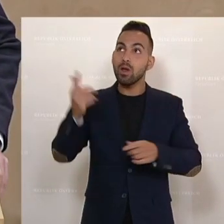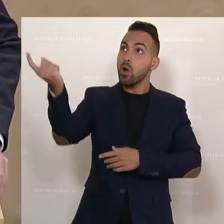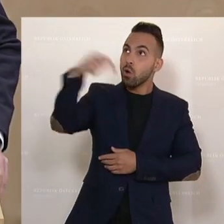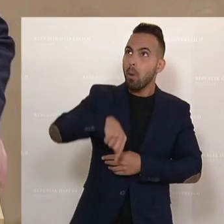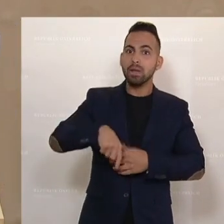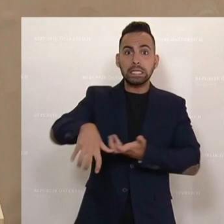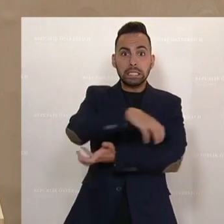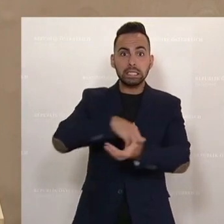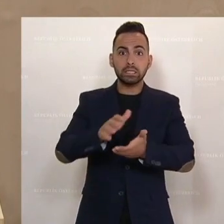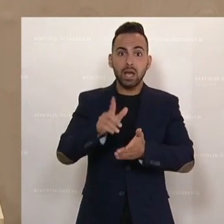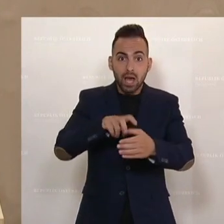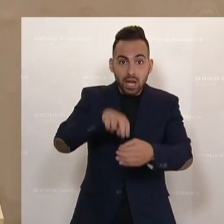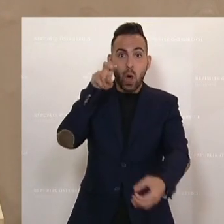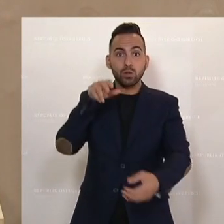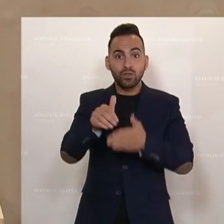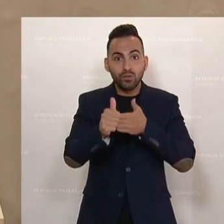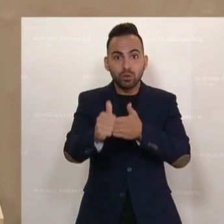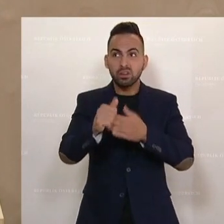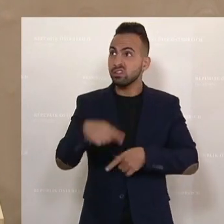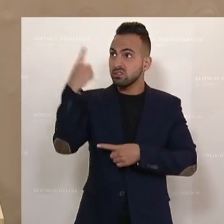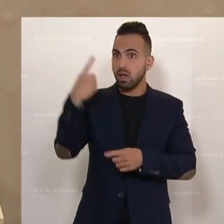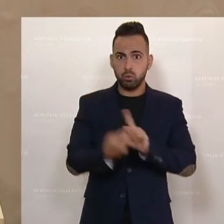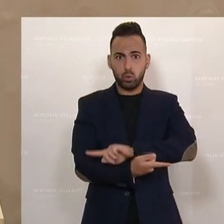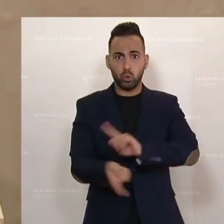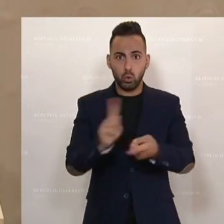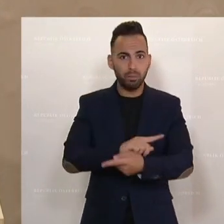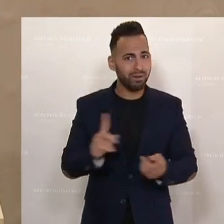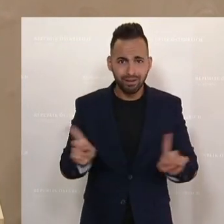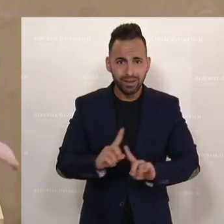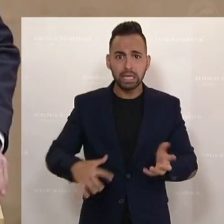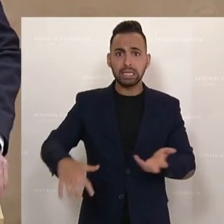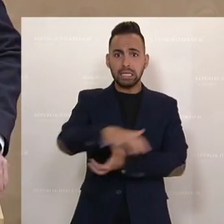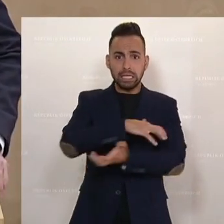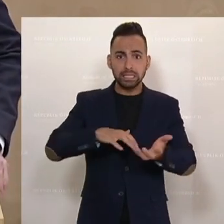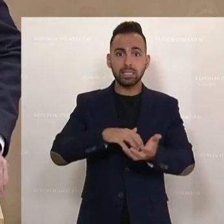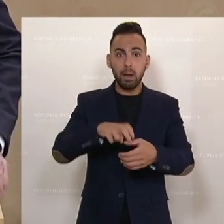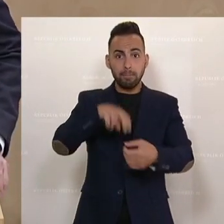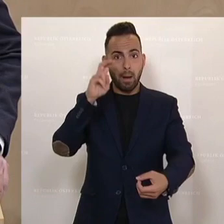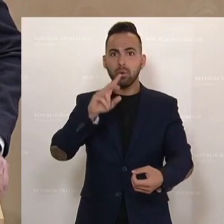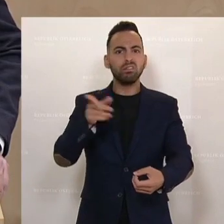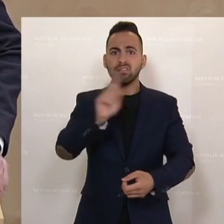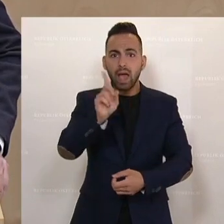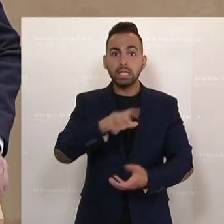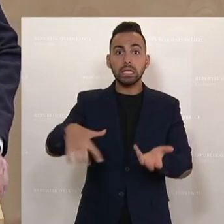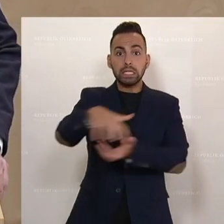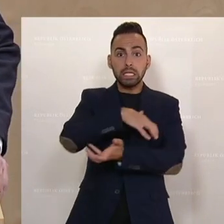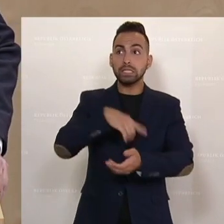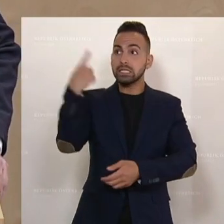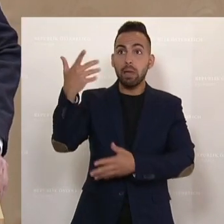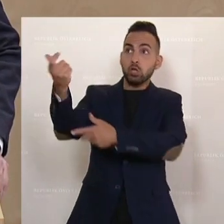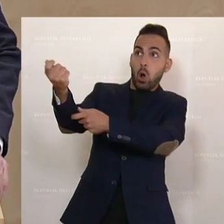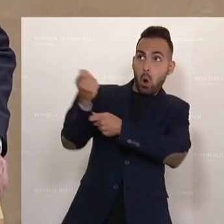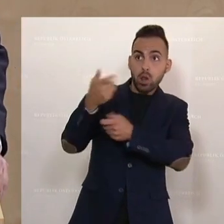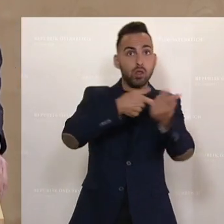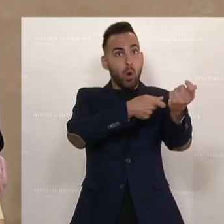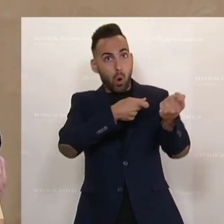führen. Sie haben das heute leider auf den Kopf gestellt. Sie führen nicht das Land durch die Krise, sie führen permanent die Krise durch das Land.